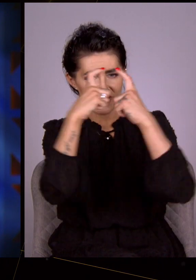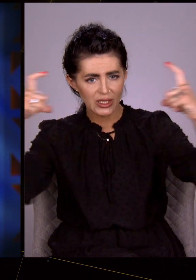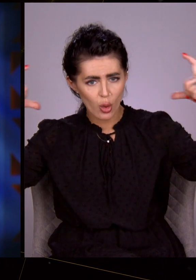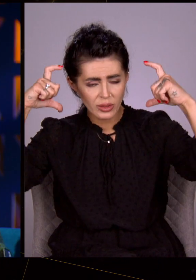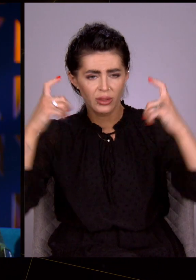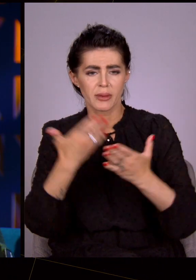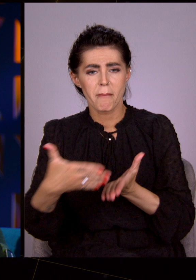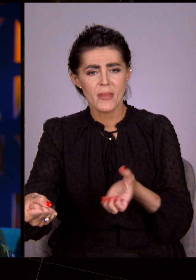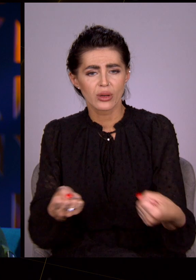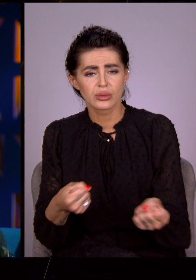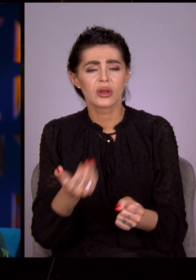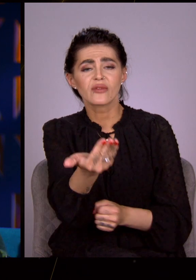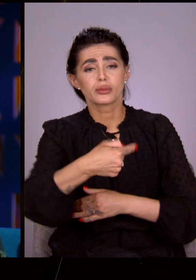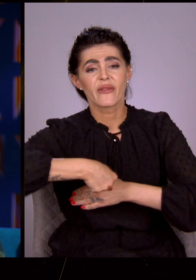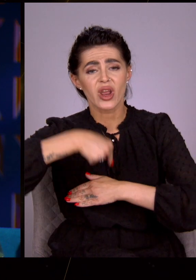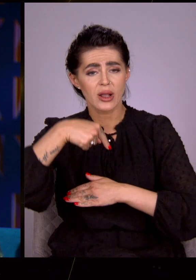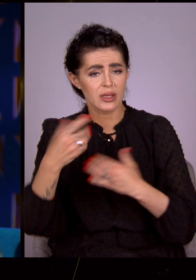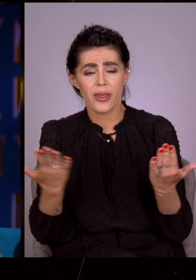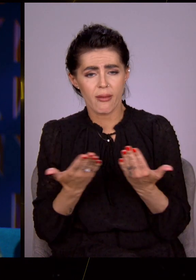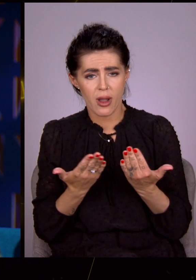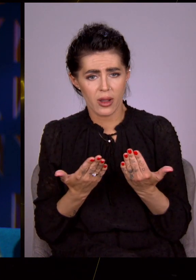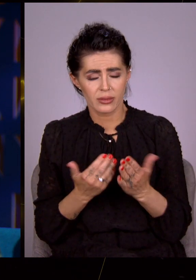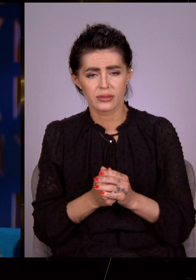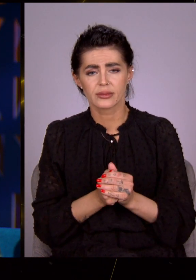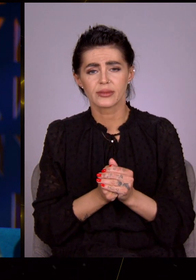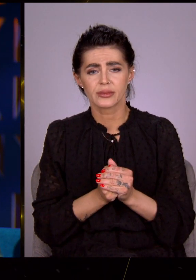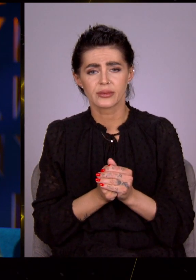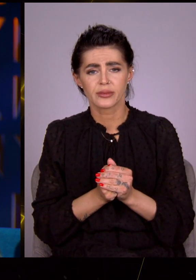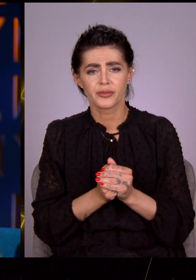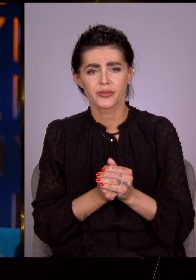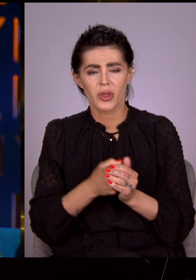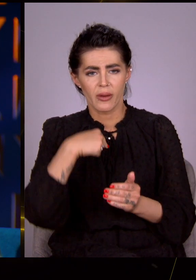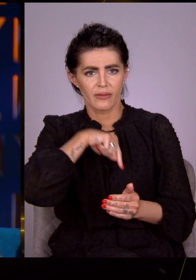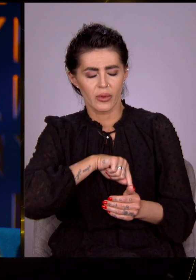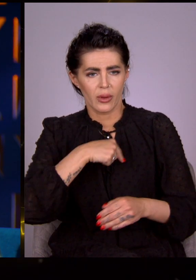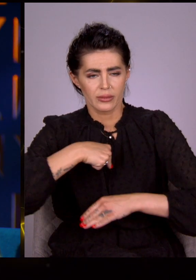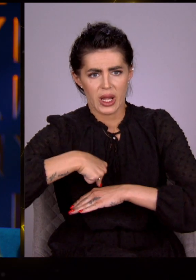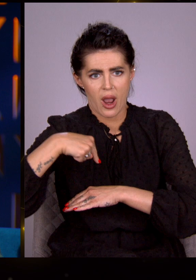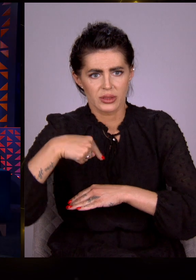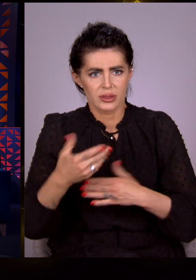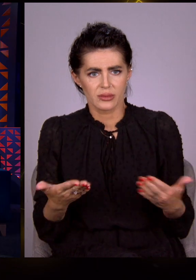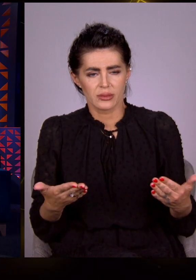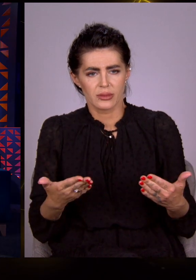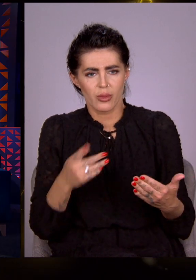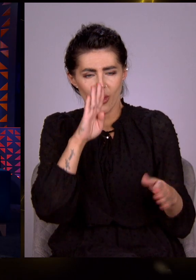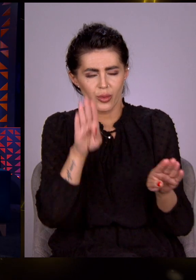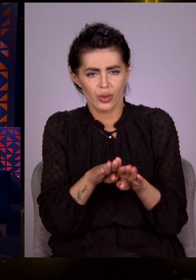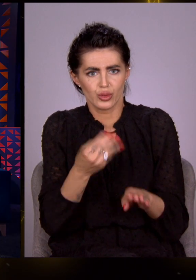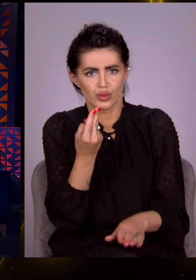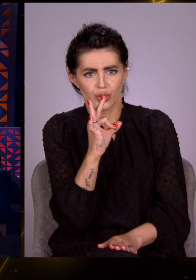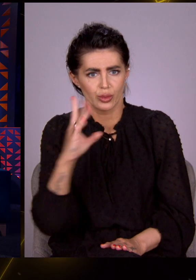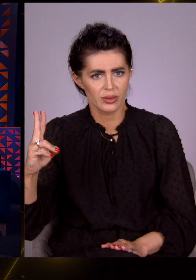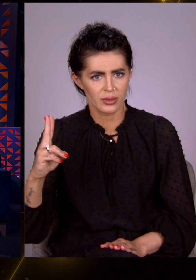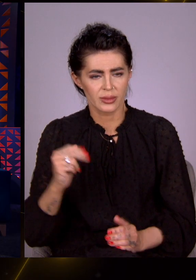ваша реакція? Реакція була, звичайно, якась така Ну, типу, мабуть, така, як в мене тільки в шоці.